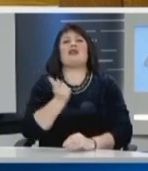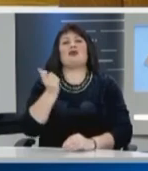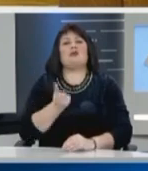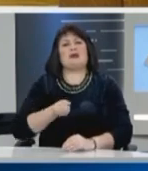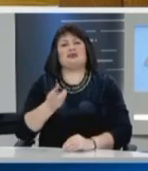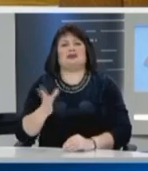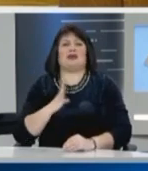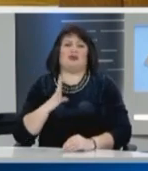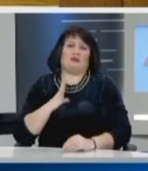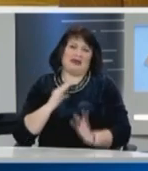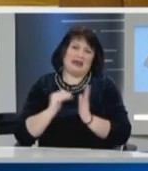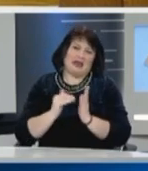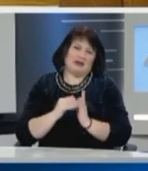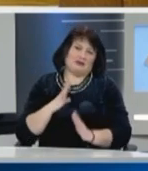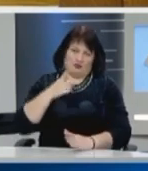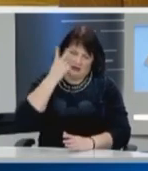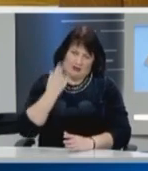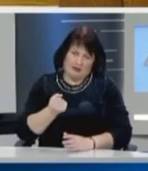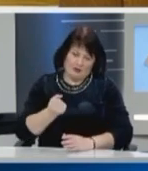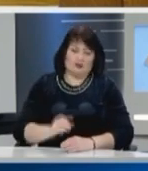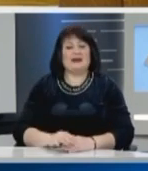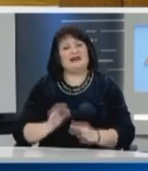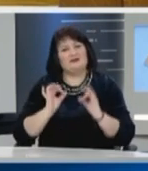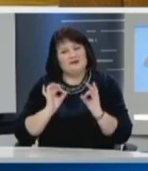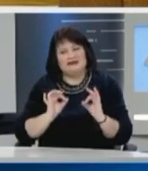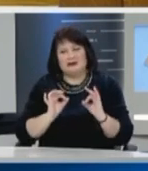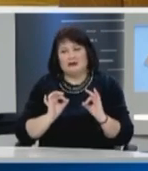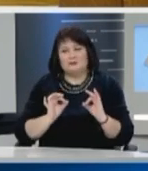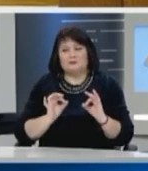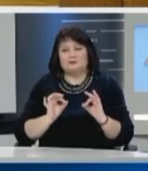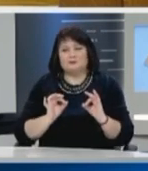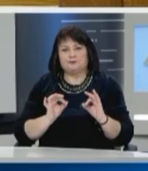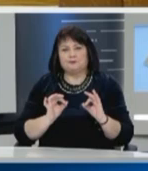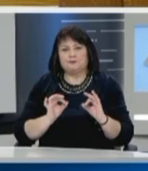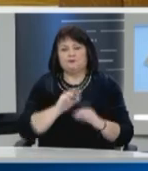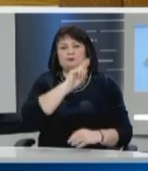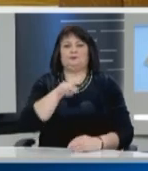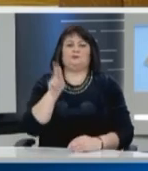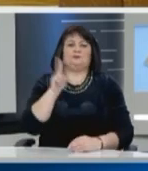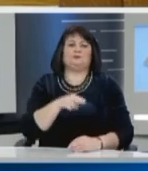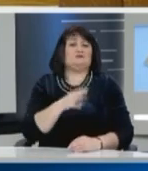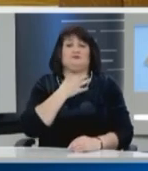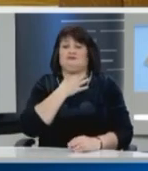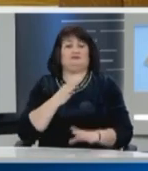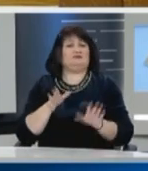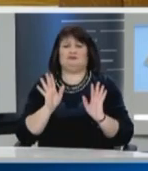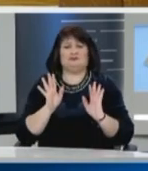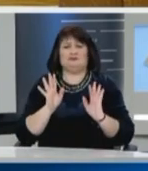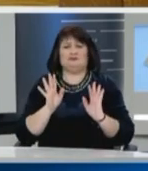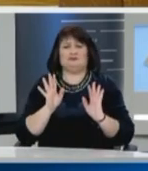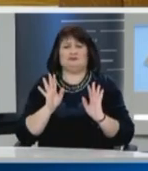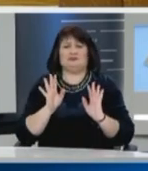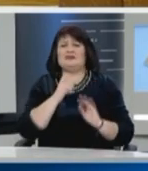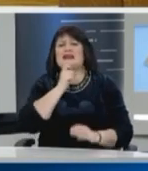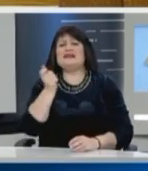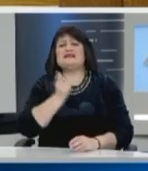για εκατοντάδες χιλιάδες δικαιούχους. Και φυσικά, την κατάργηση της αχρίαστης